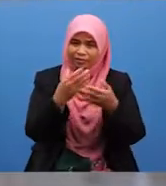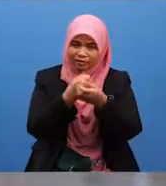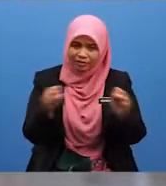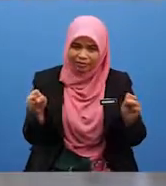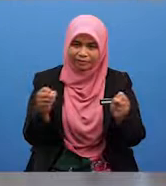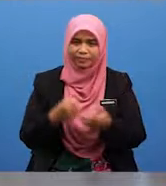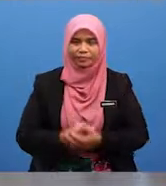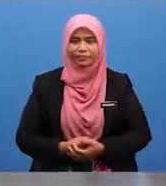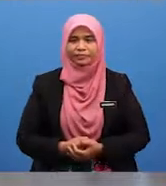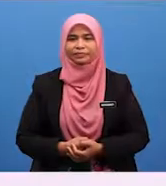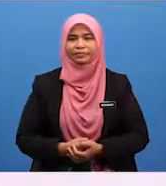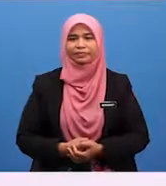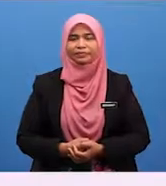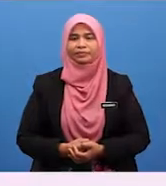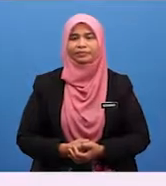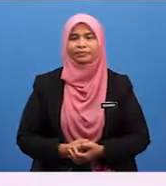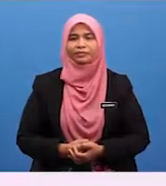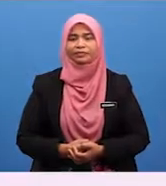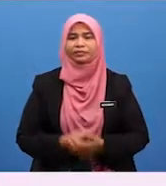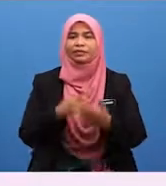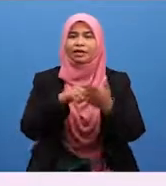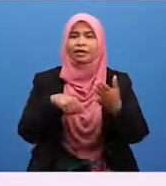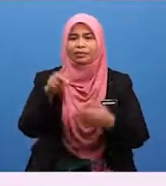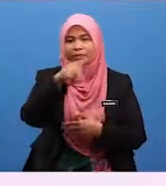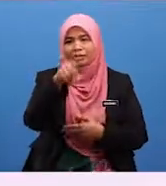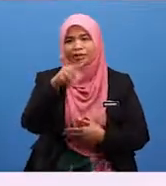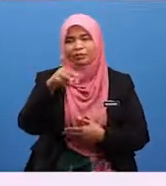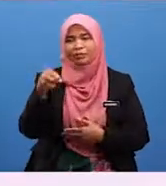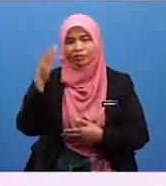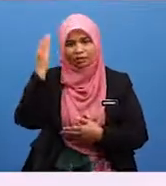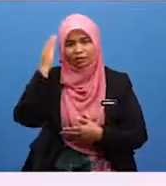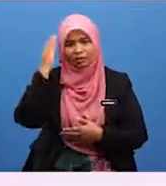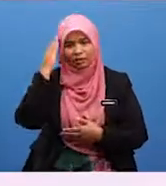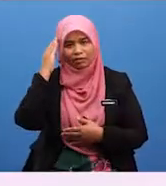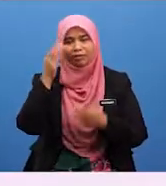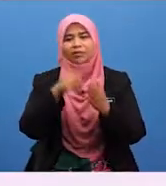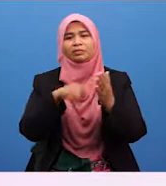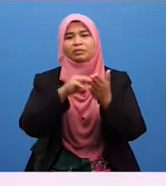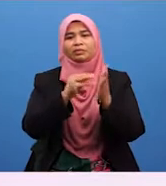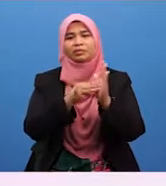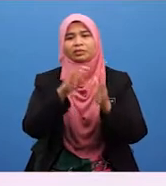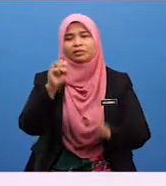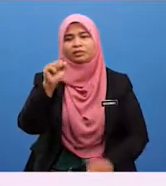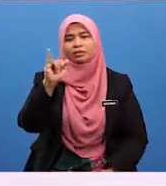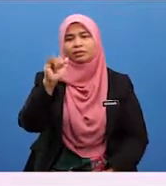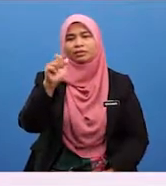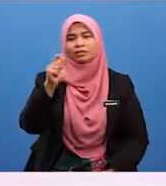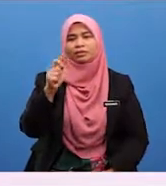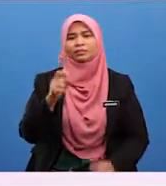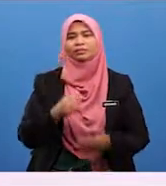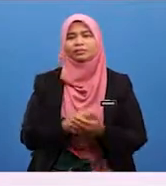kita teruskan. Apakah murid-murid tahu maksud sam'iyat? Sam'iyat